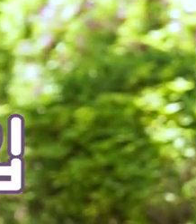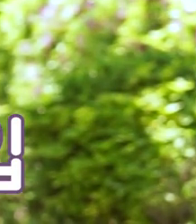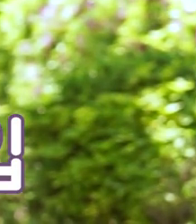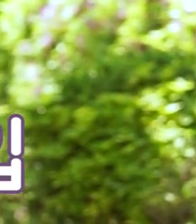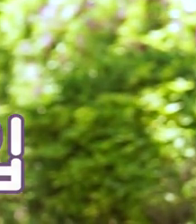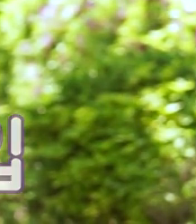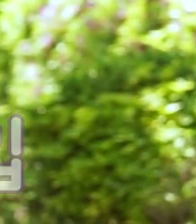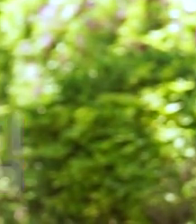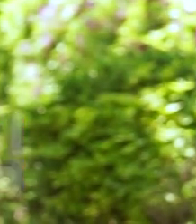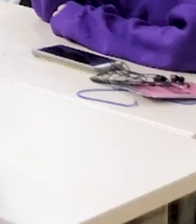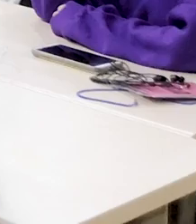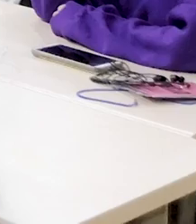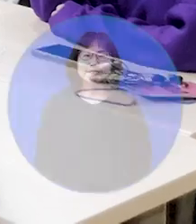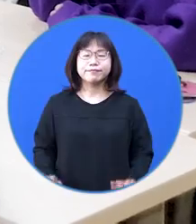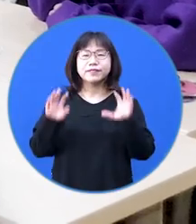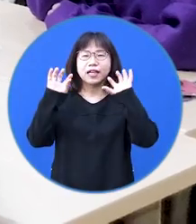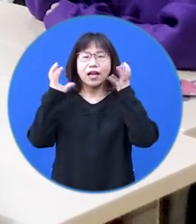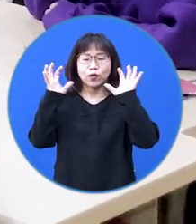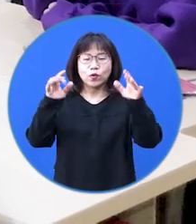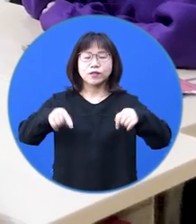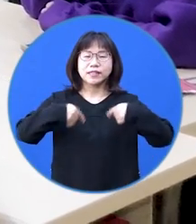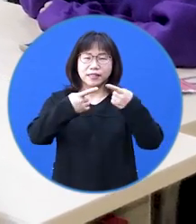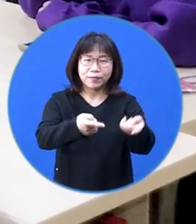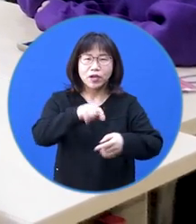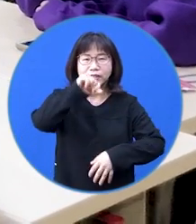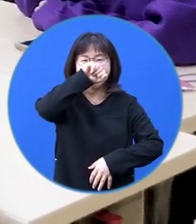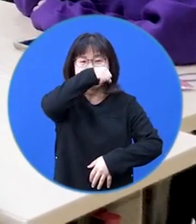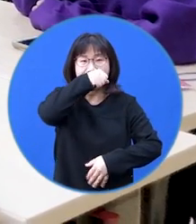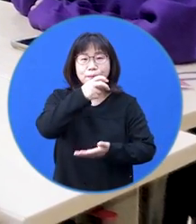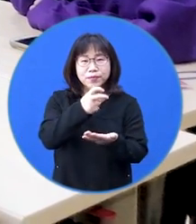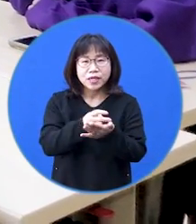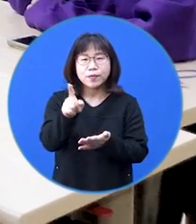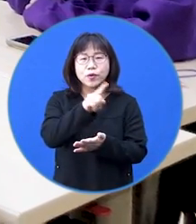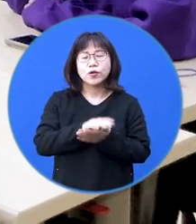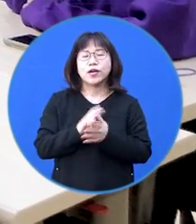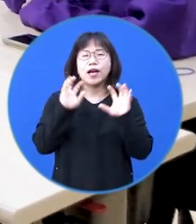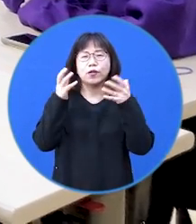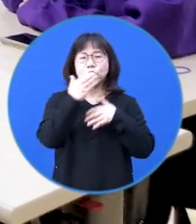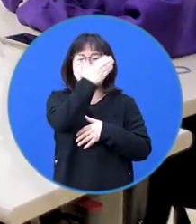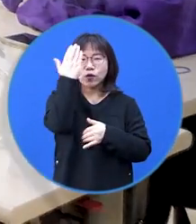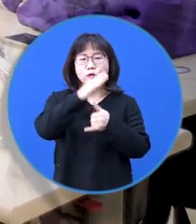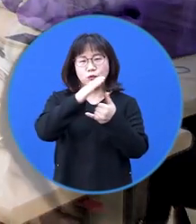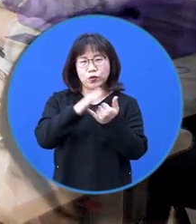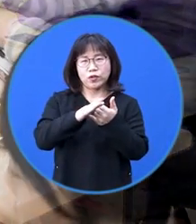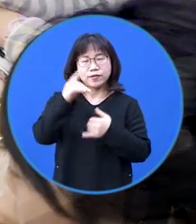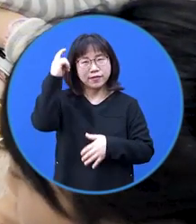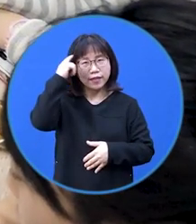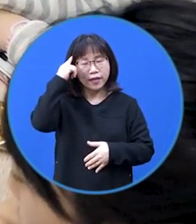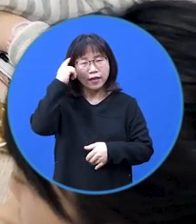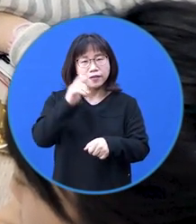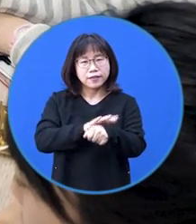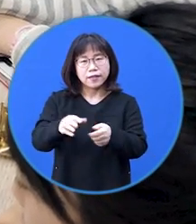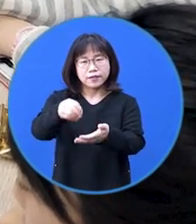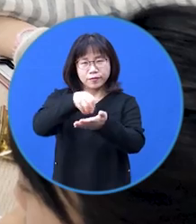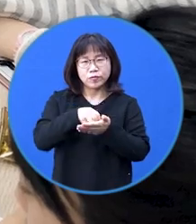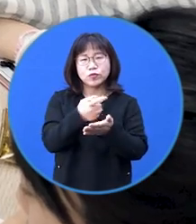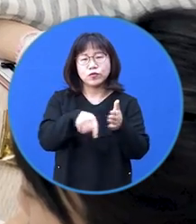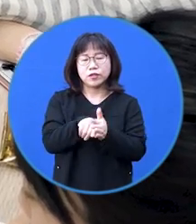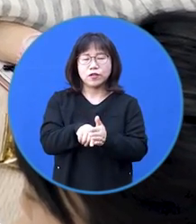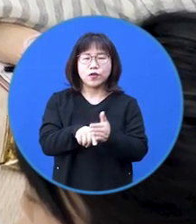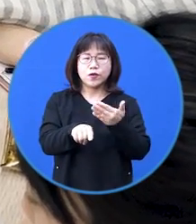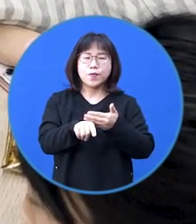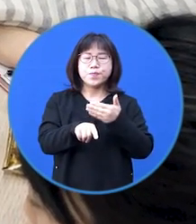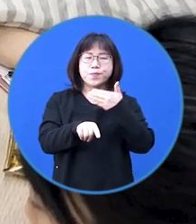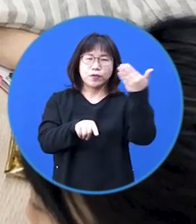도입합니다 아동 참여해 선재는 아동 청소년들의 의견을 적극적으로 수렴하기 위해 만 9세